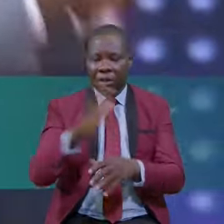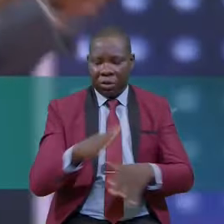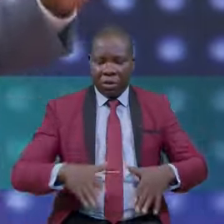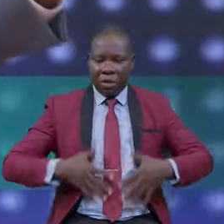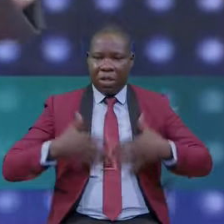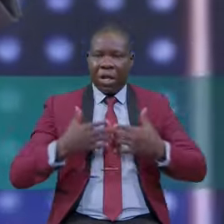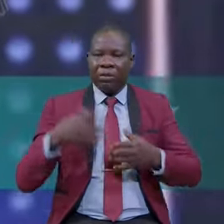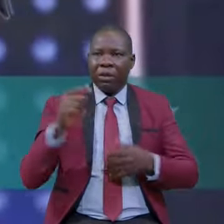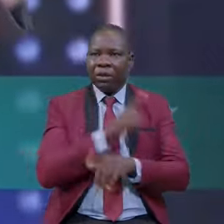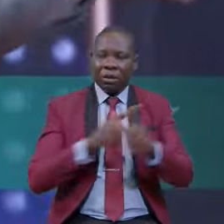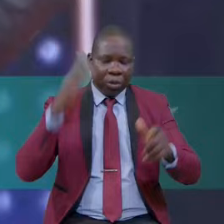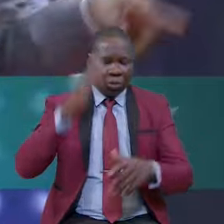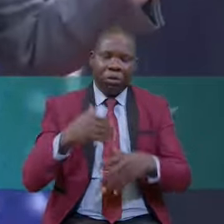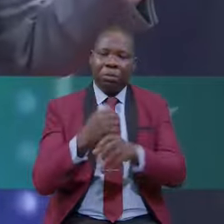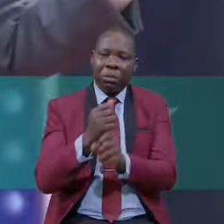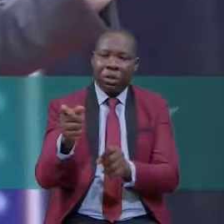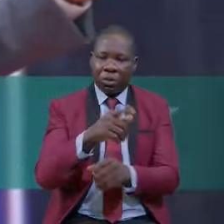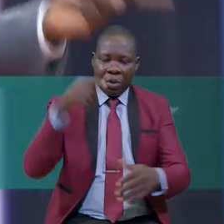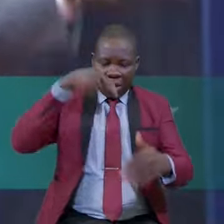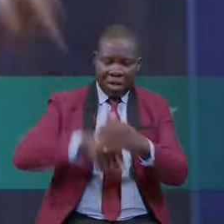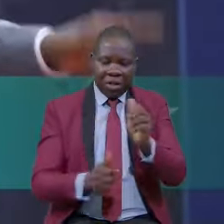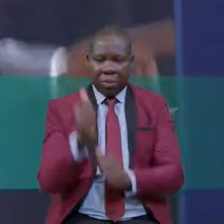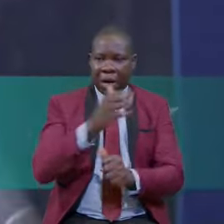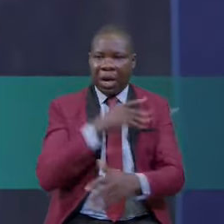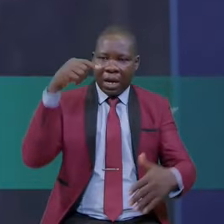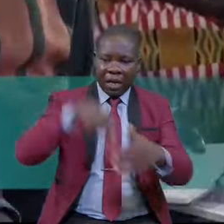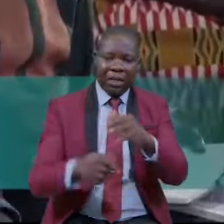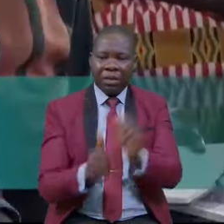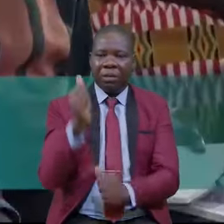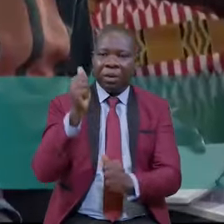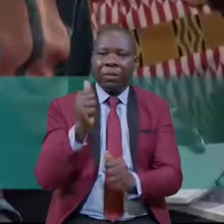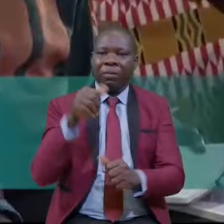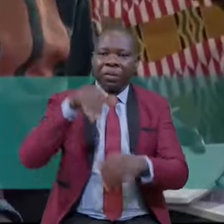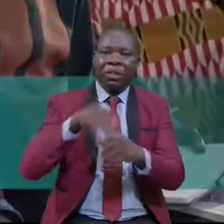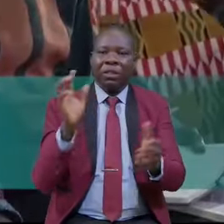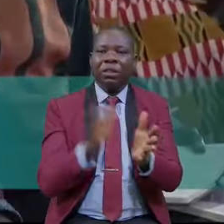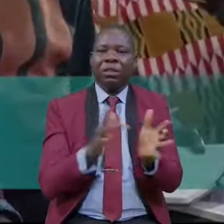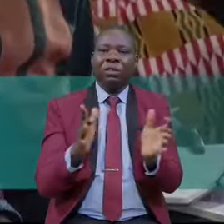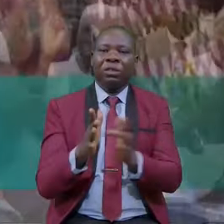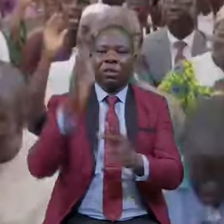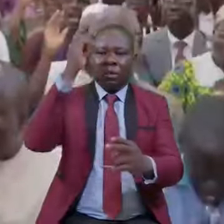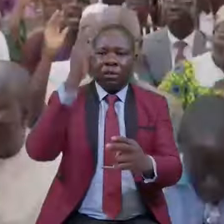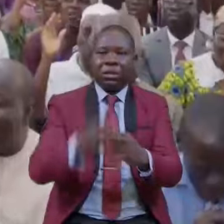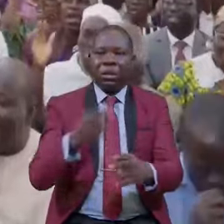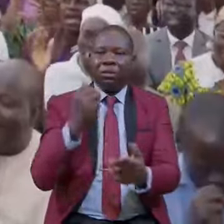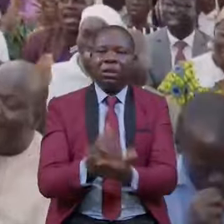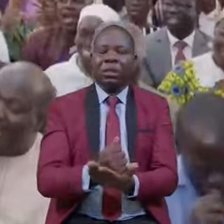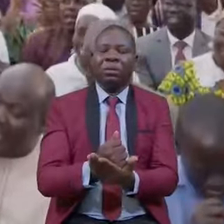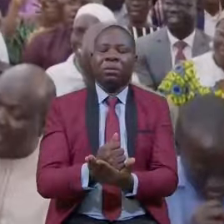you Seigneur deeper te rendra plus profond, deeper, plus profond, plus profond, au Jesus nom name. De Jésus.